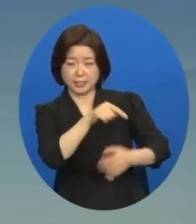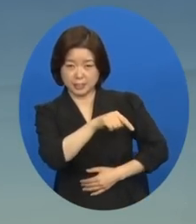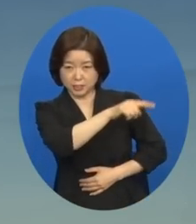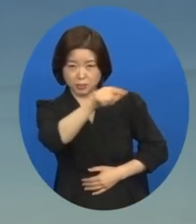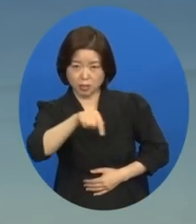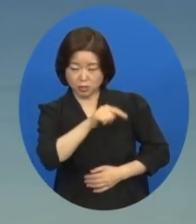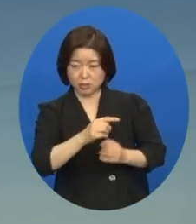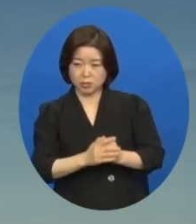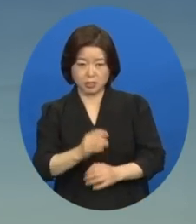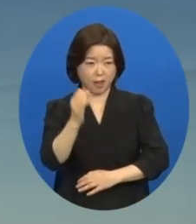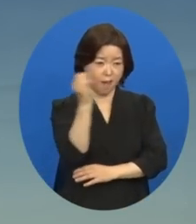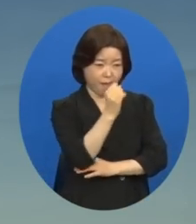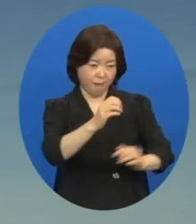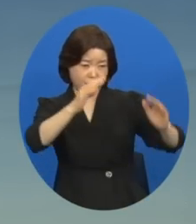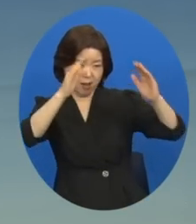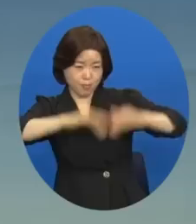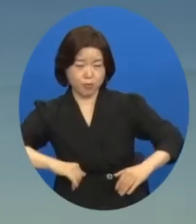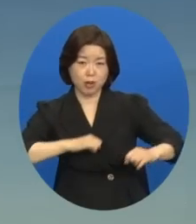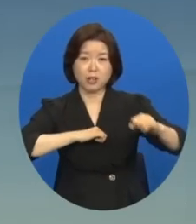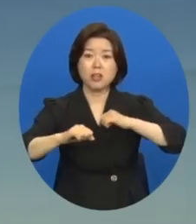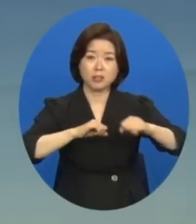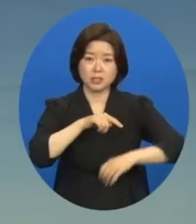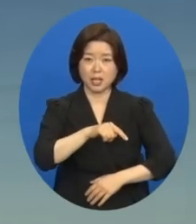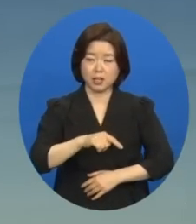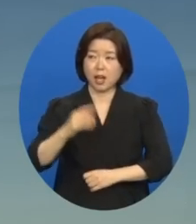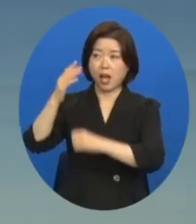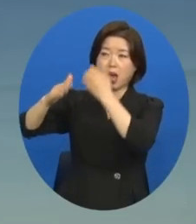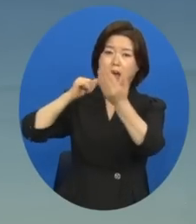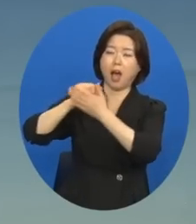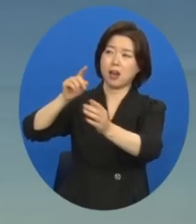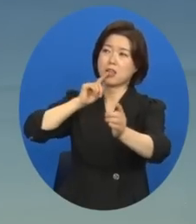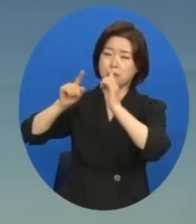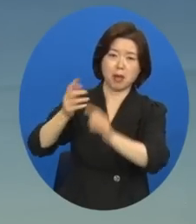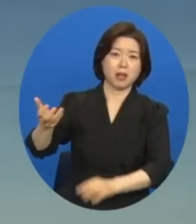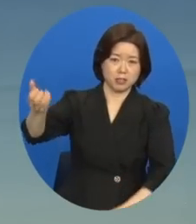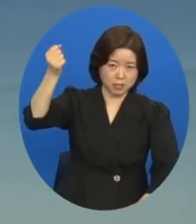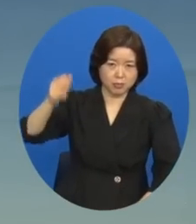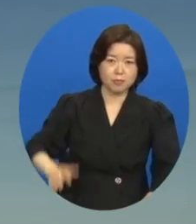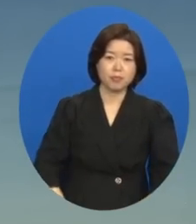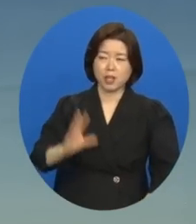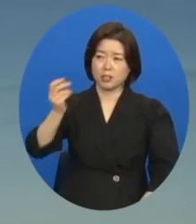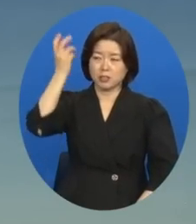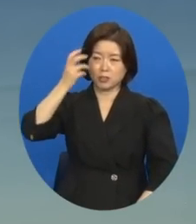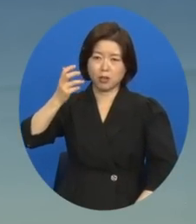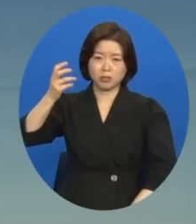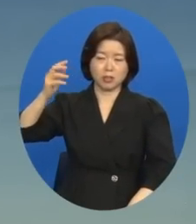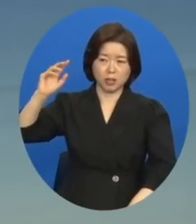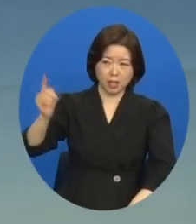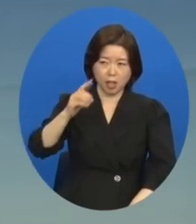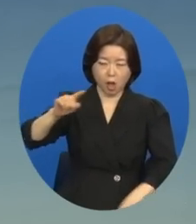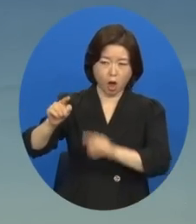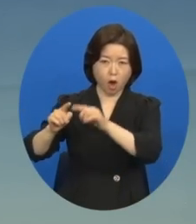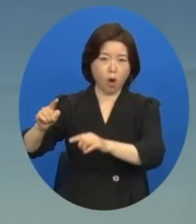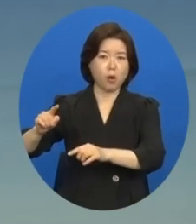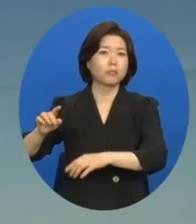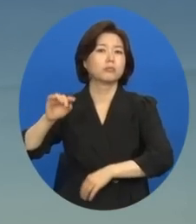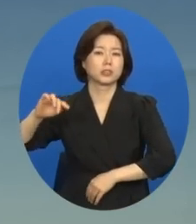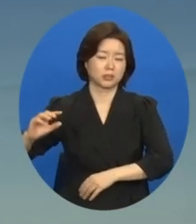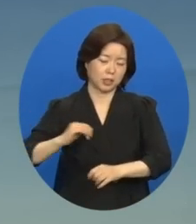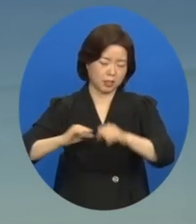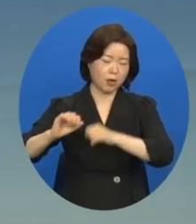흔들어 무너뜨리는 역사가 하나님의 말씀, 성령의 검의 역사입니다.